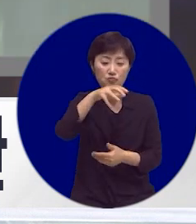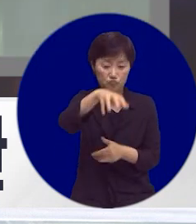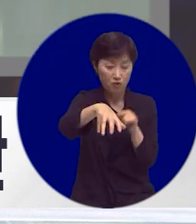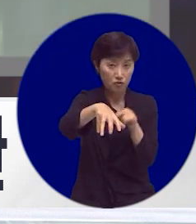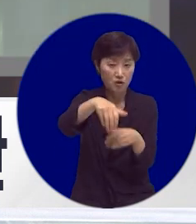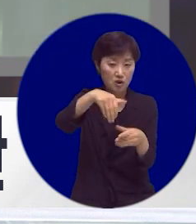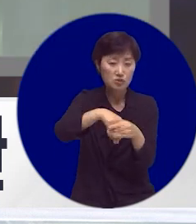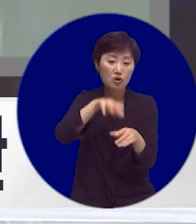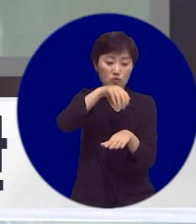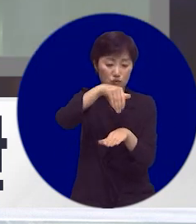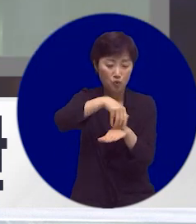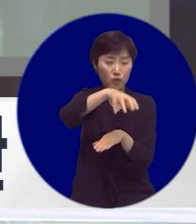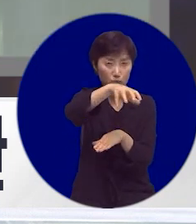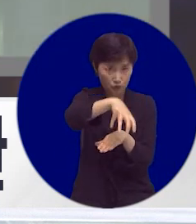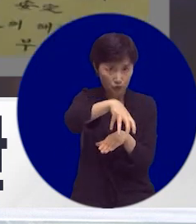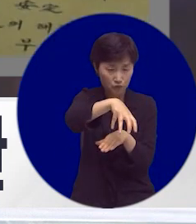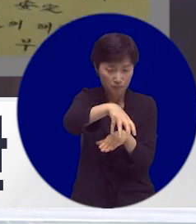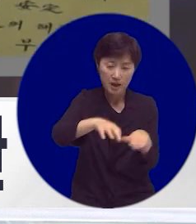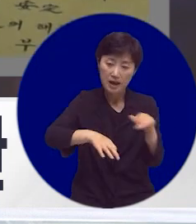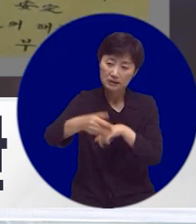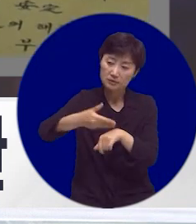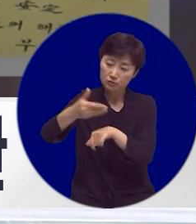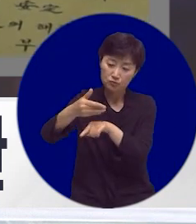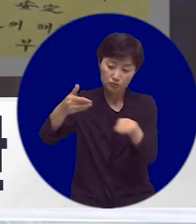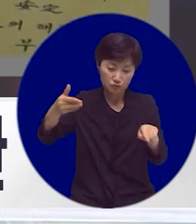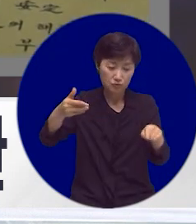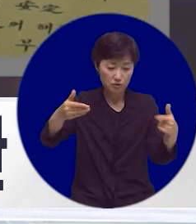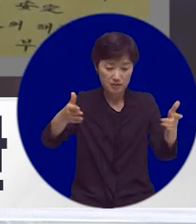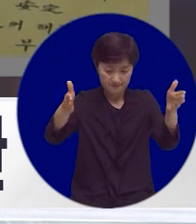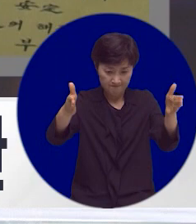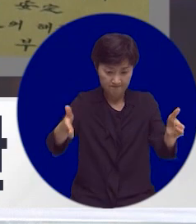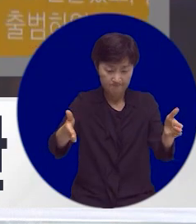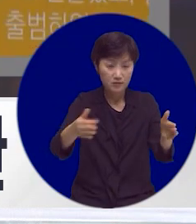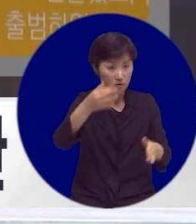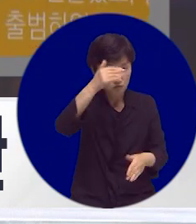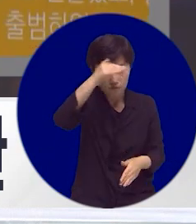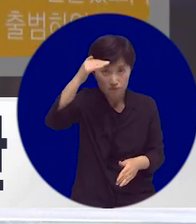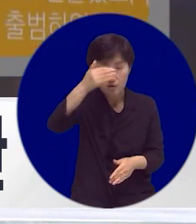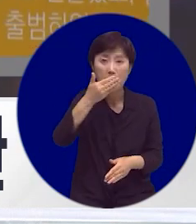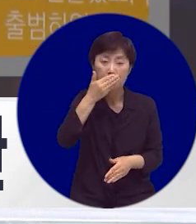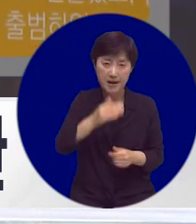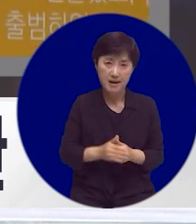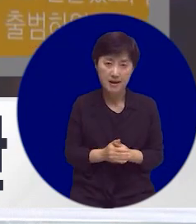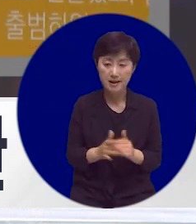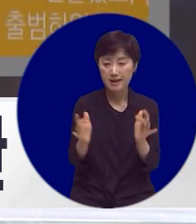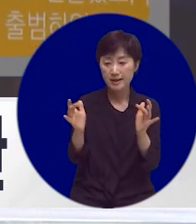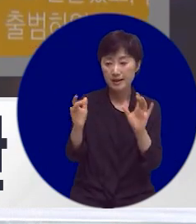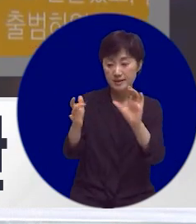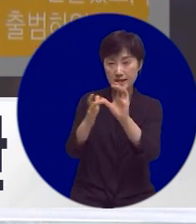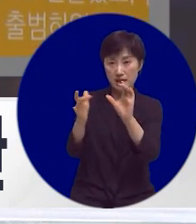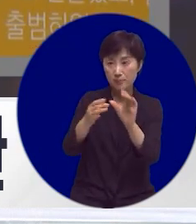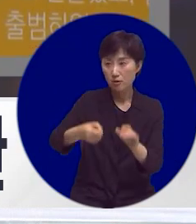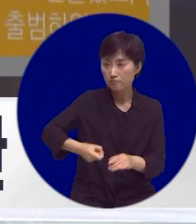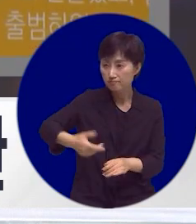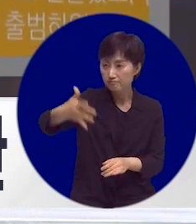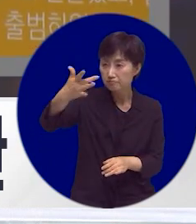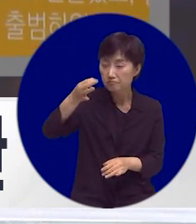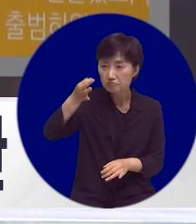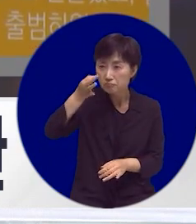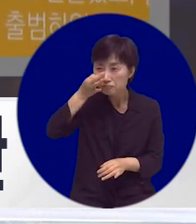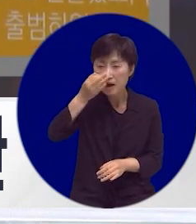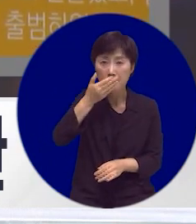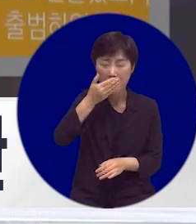경기도 수원에 있는 선거연수원에서 평일 오전 9시부터 오후 6시까지 관람할 수 있고 사이버 선거 역사관을